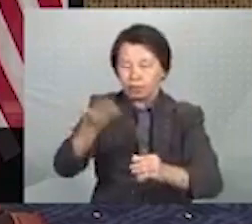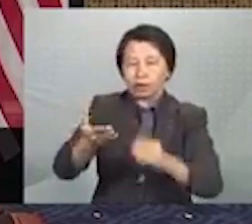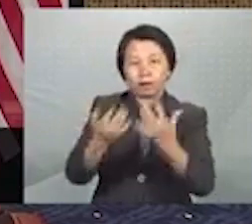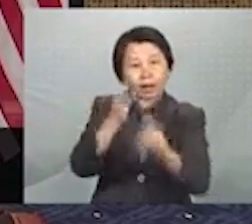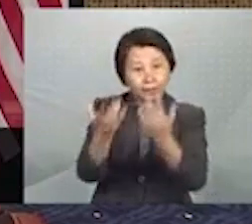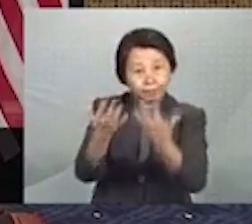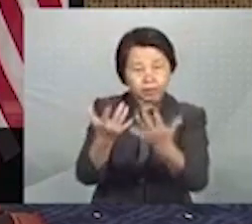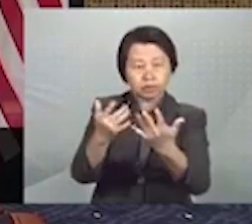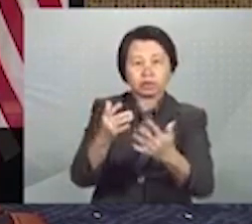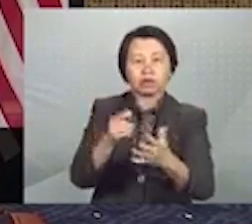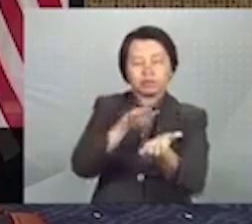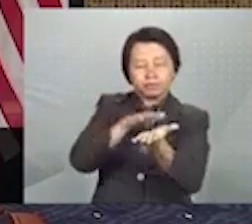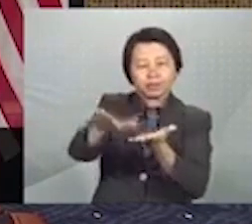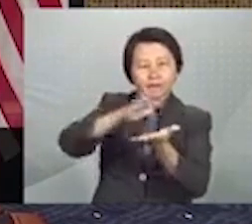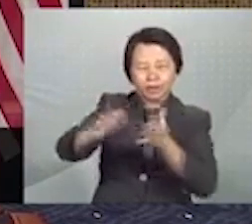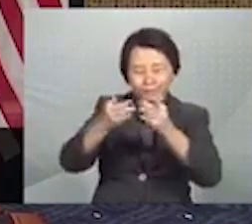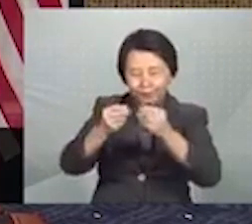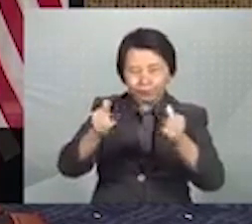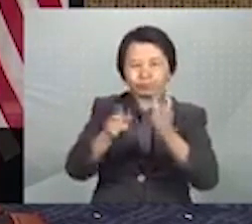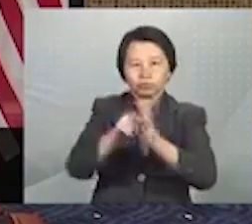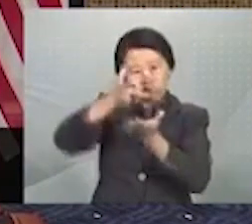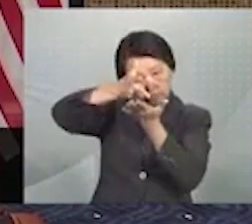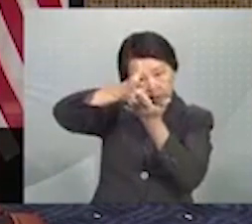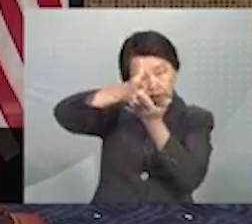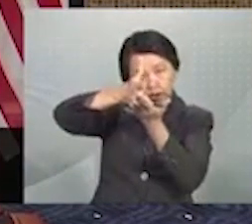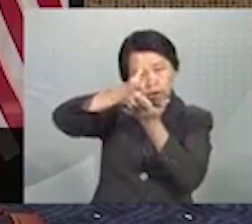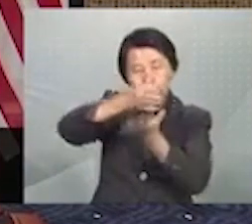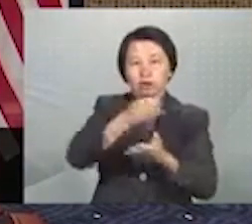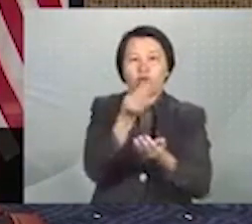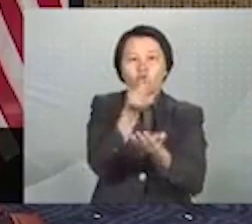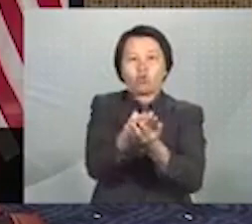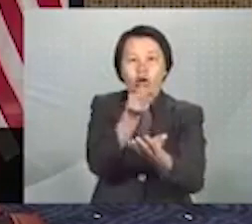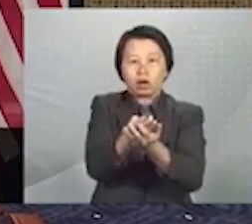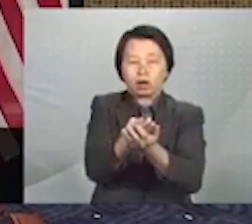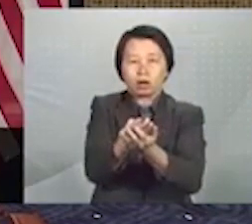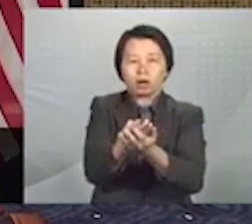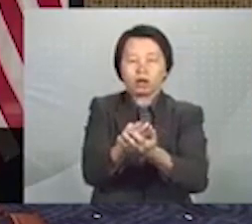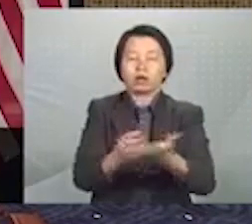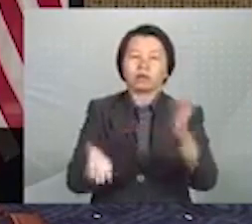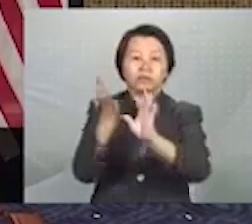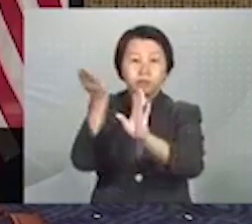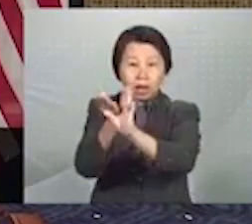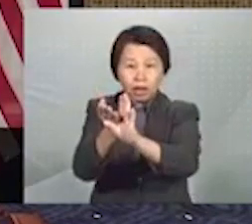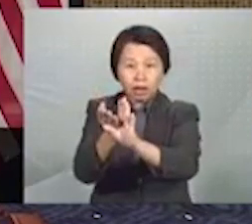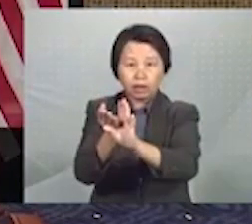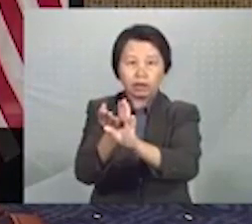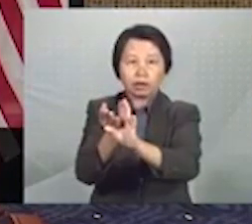api pelincir penyiaran keuangan perbankan